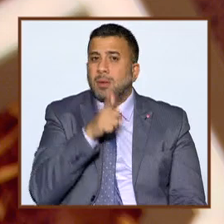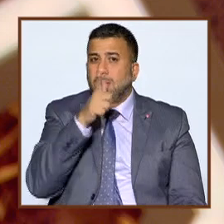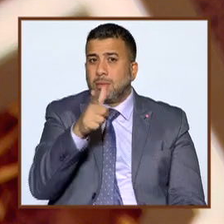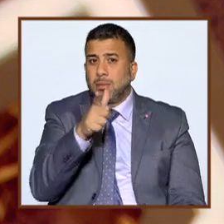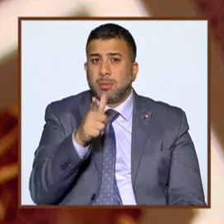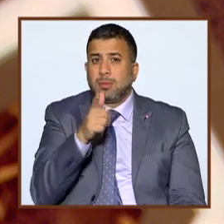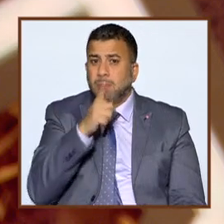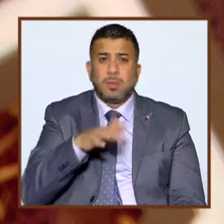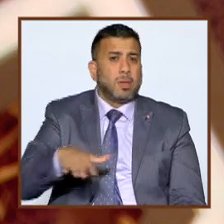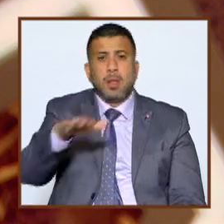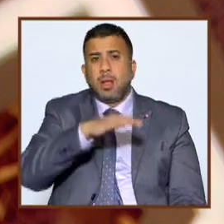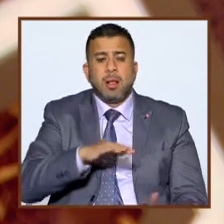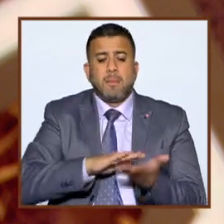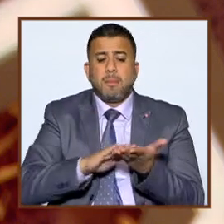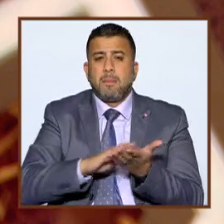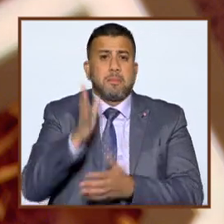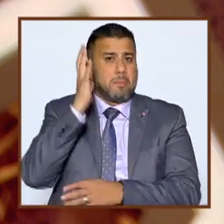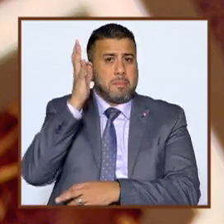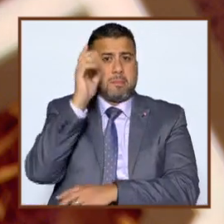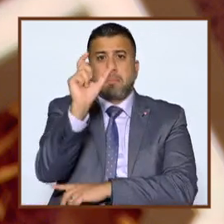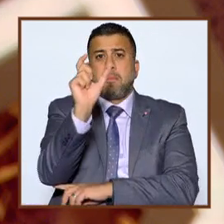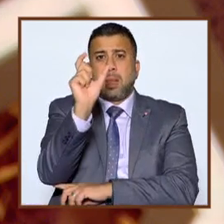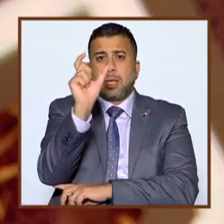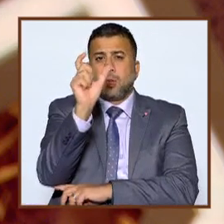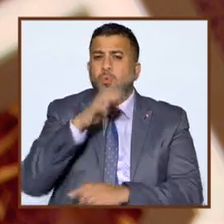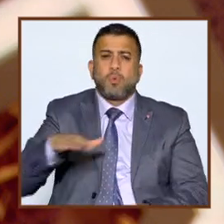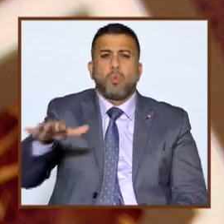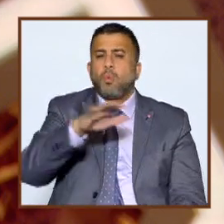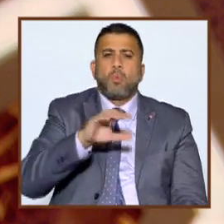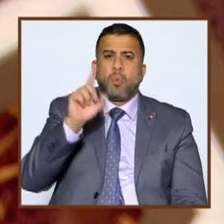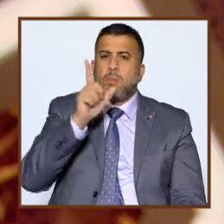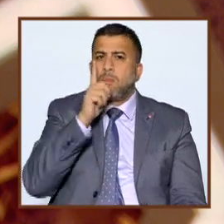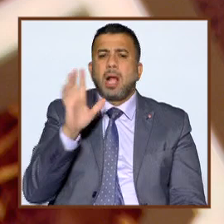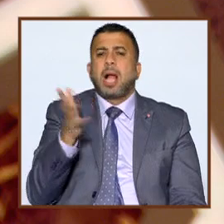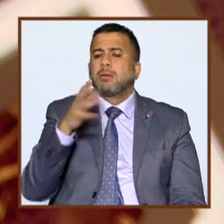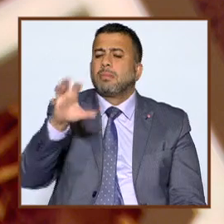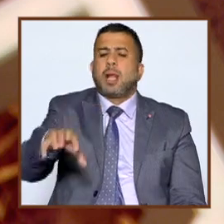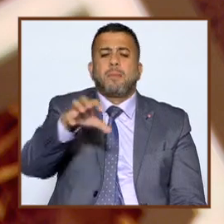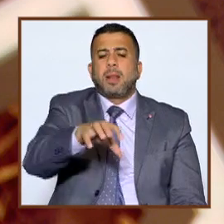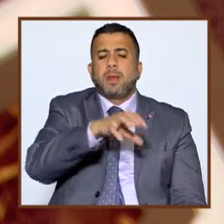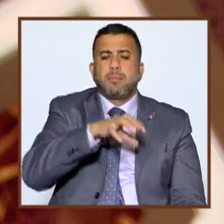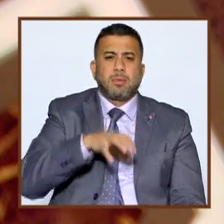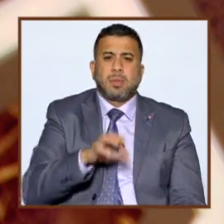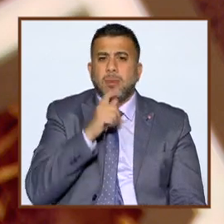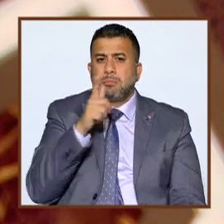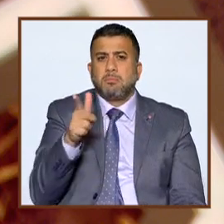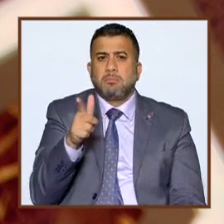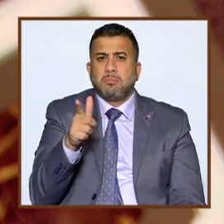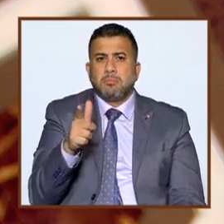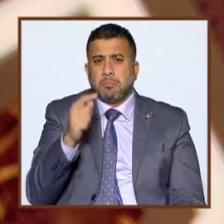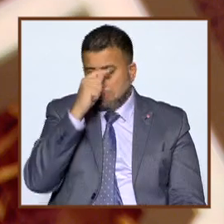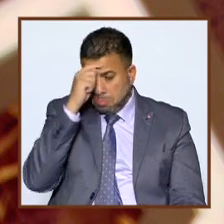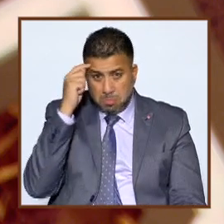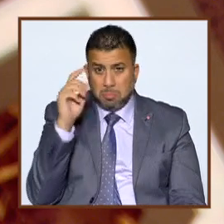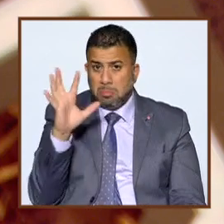قال وجعلت لي الأرض مسجدا وطهورا، فيجوز للإنسان أن يصلي في كل مكان حتى لو كان هناك معبد